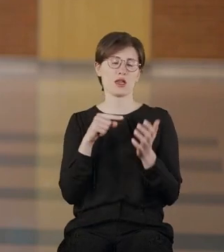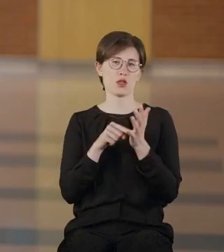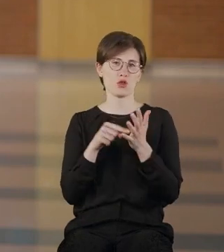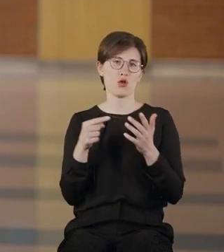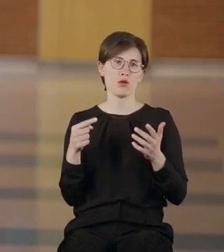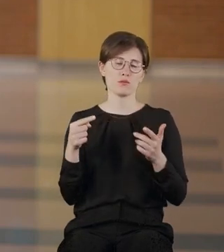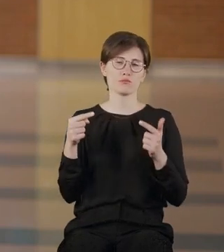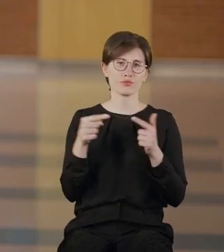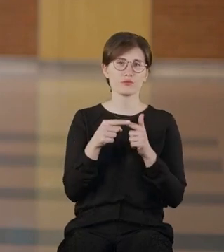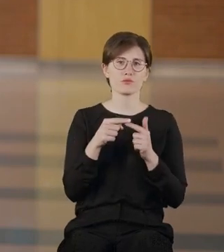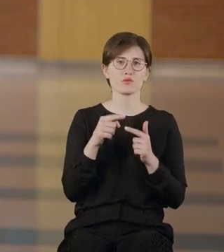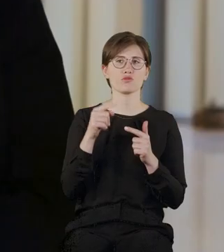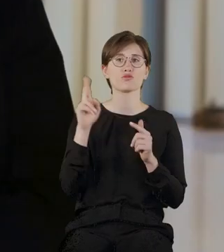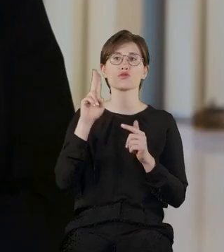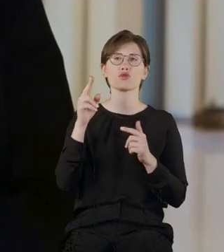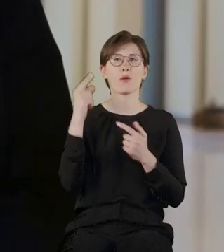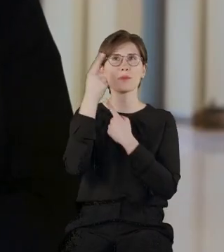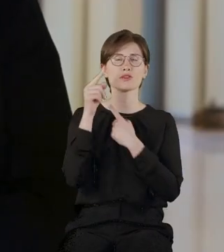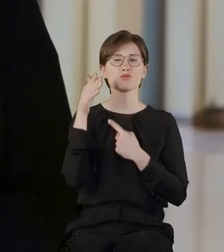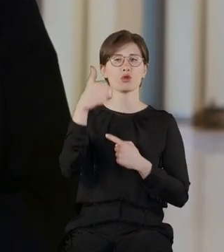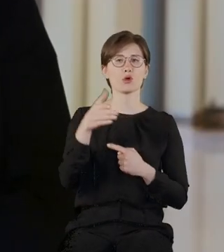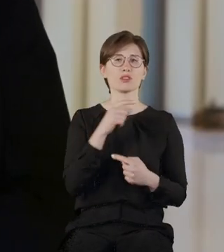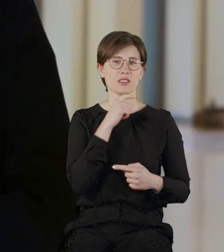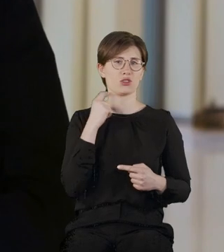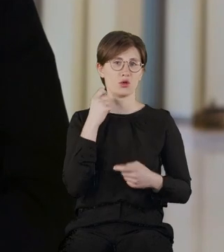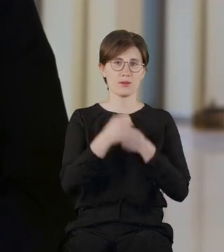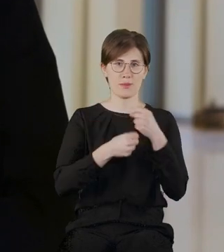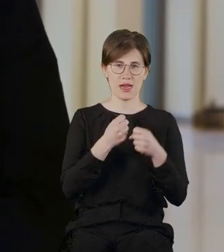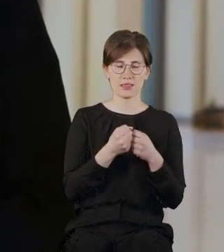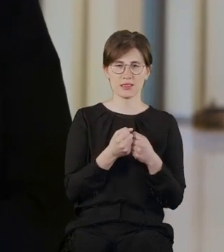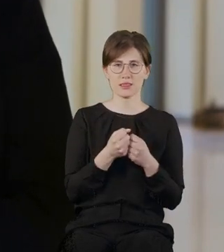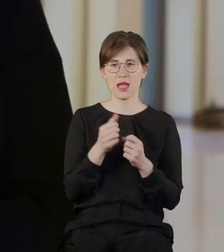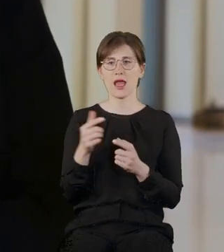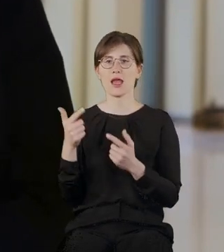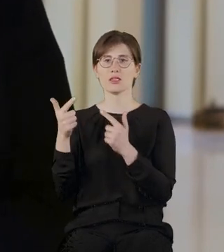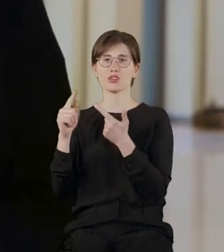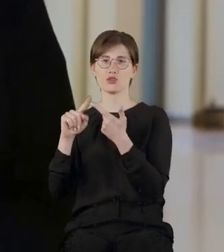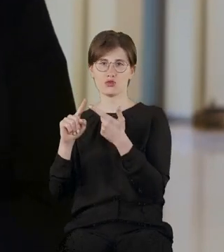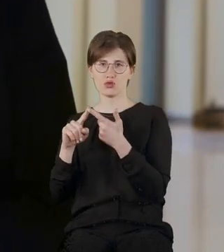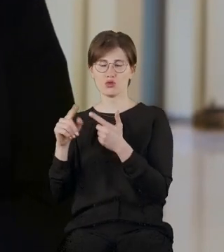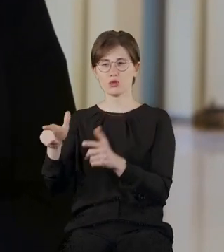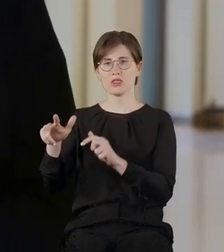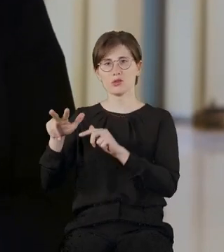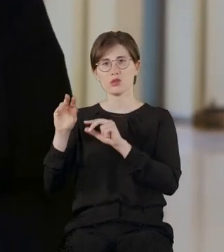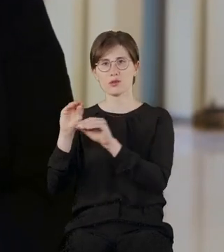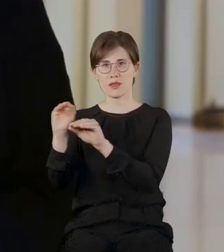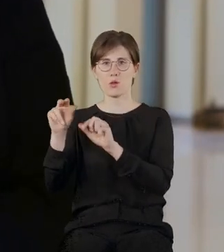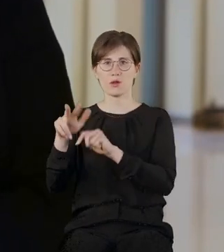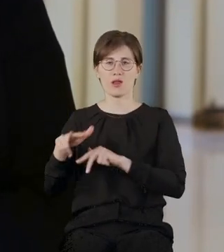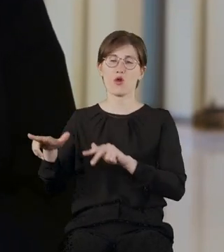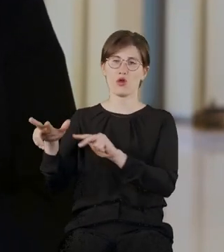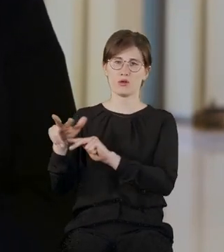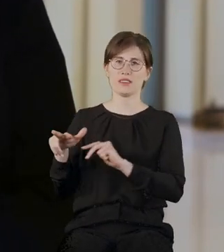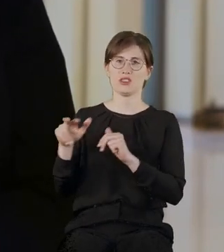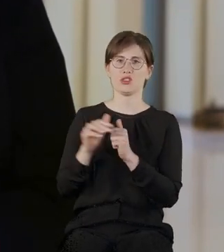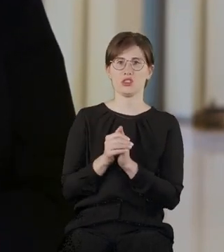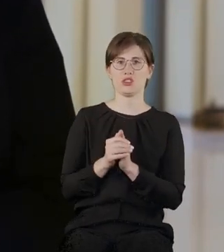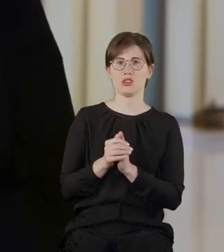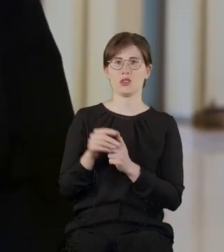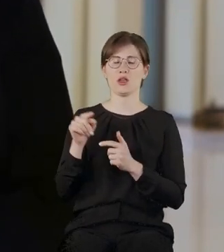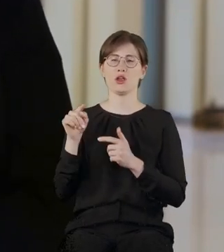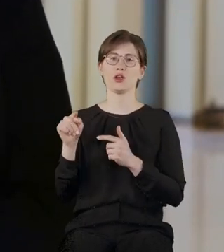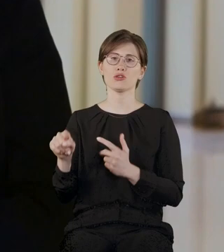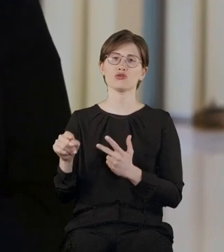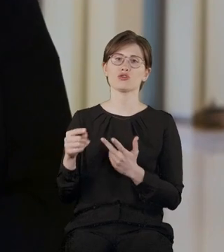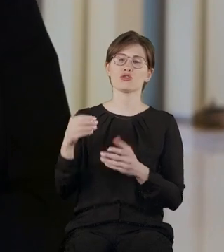dla kandydatów na przyszłych księży, a także studia z zakresu nauk o rodzinie. Studia interdyscyplinarne